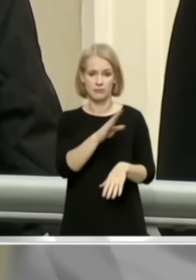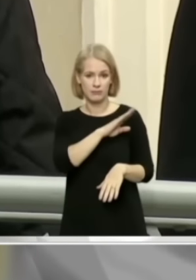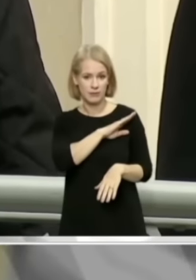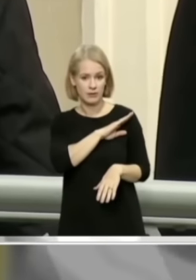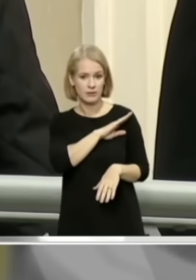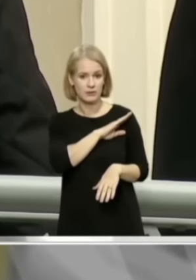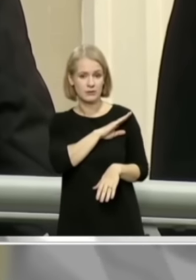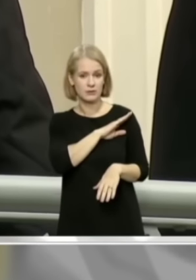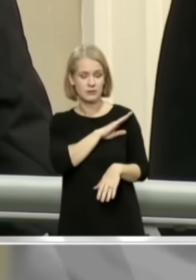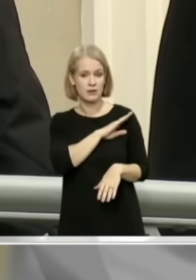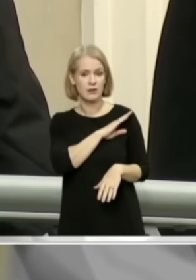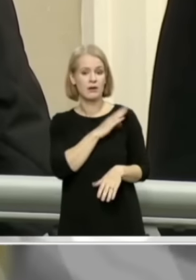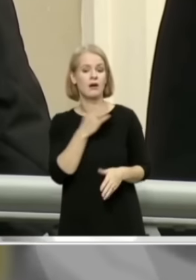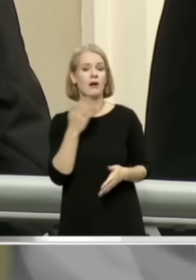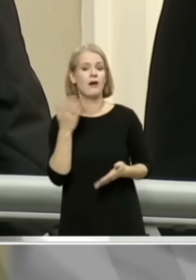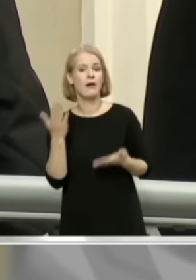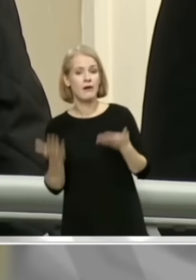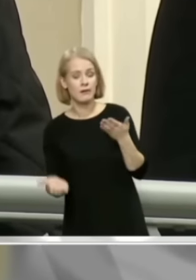Arba, arba.